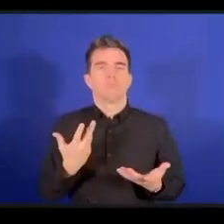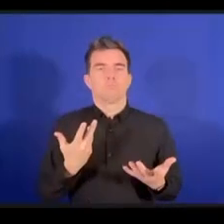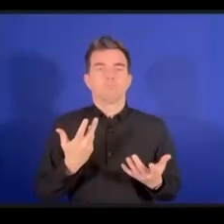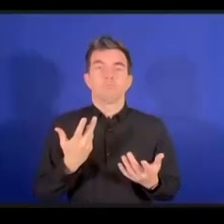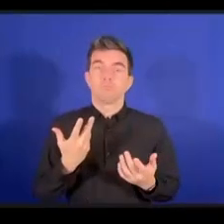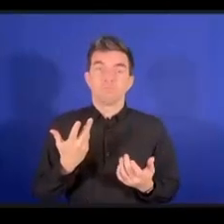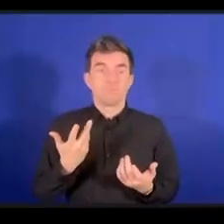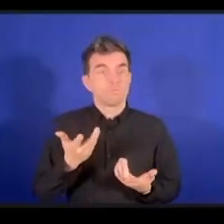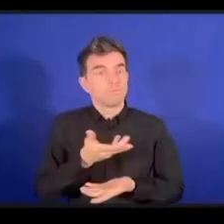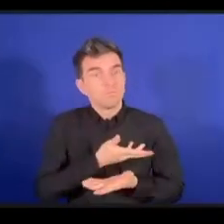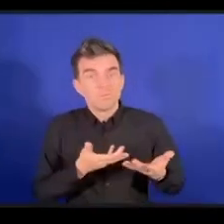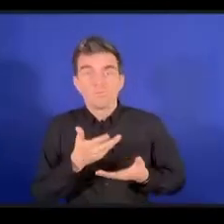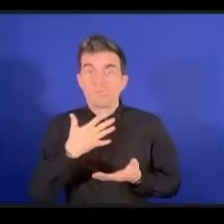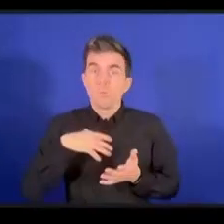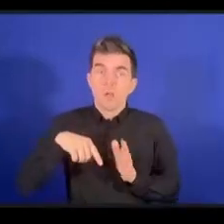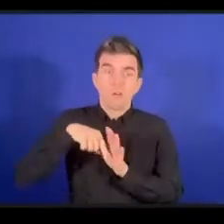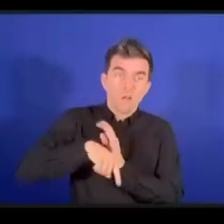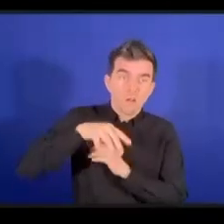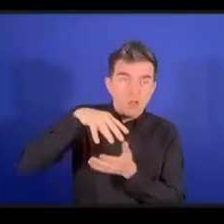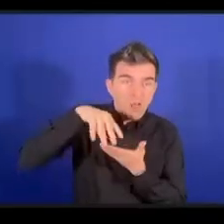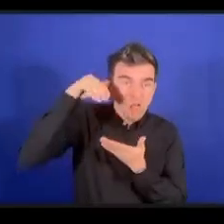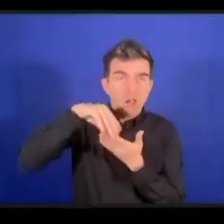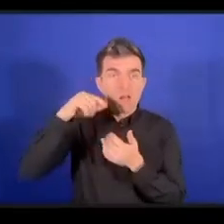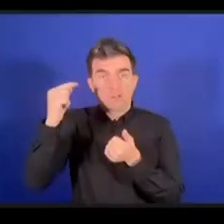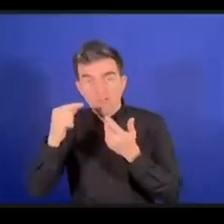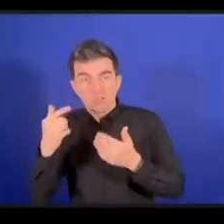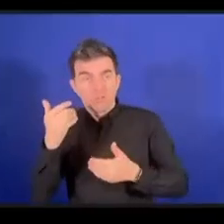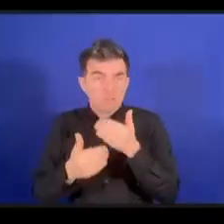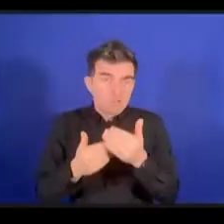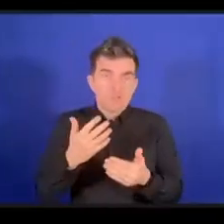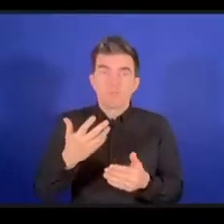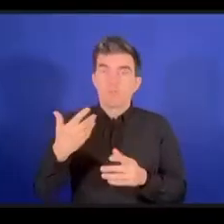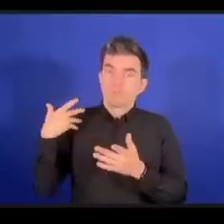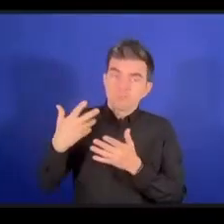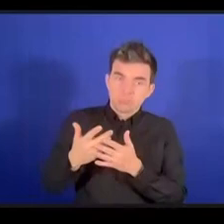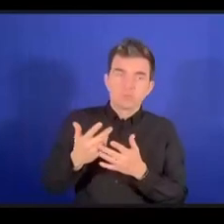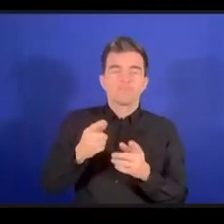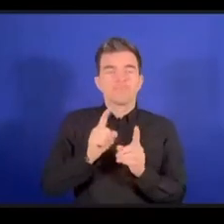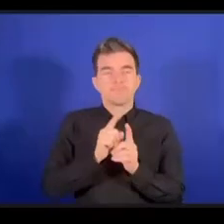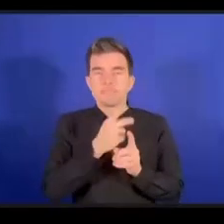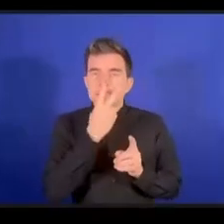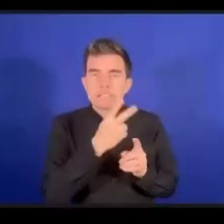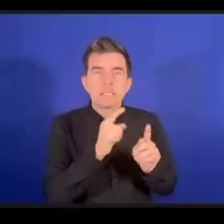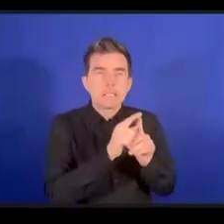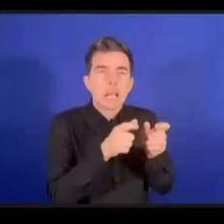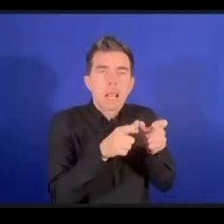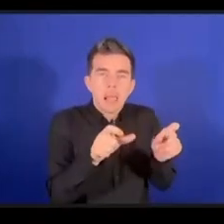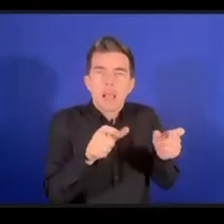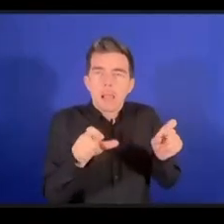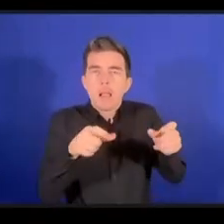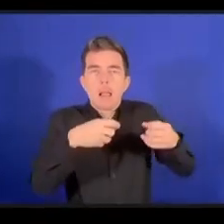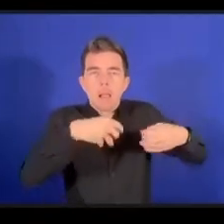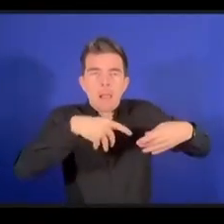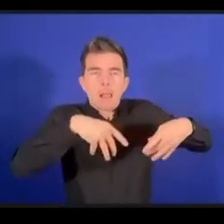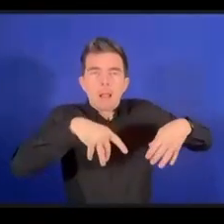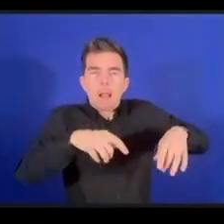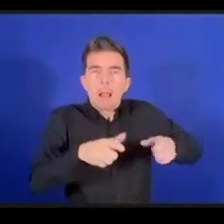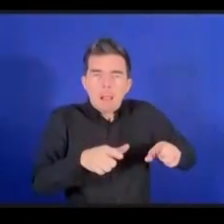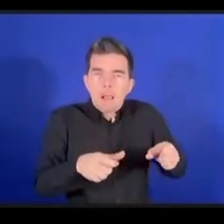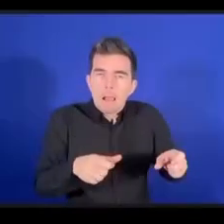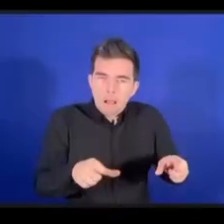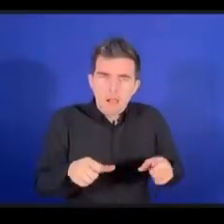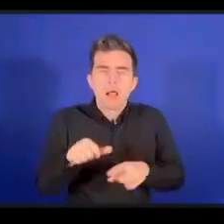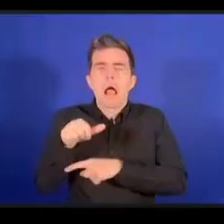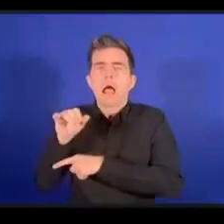不过呢，这个生成性的人工智能它只是人工智能的一部分，还有其他很